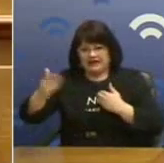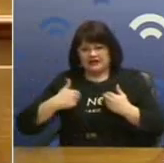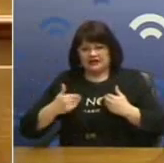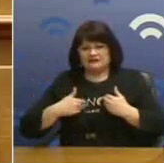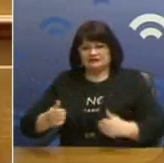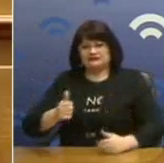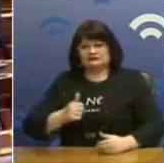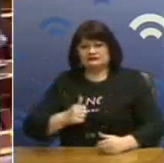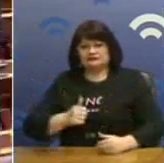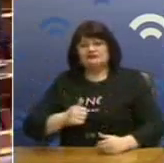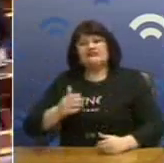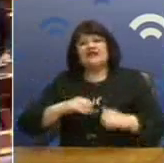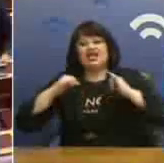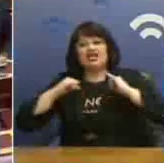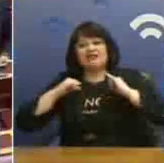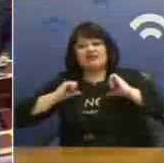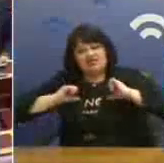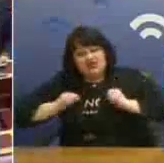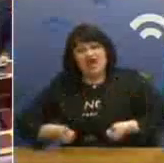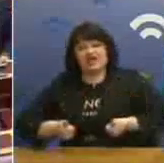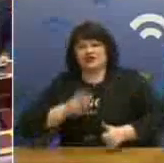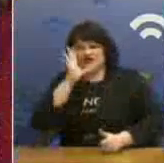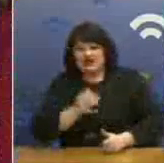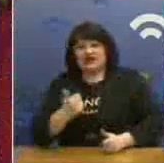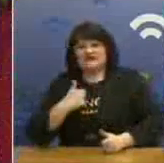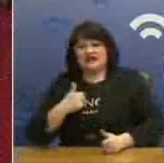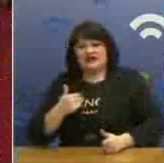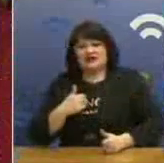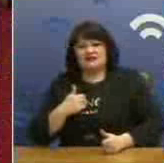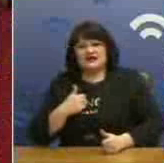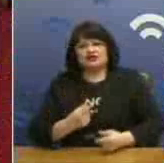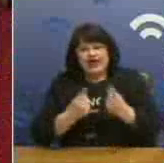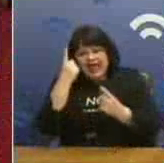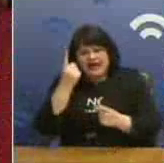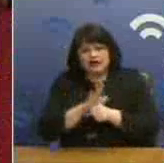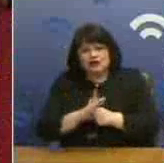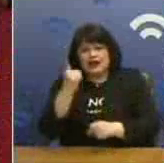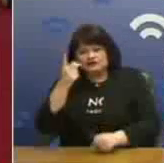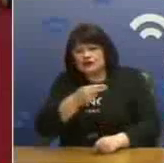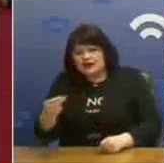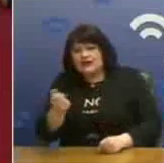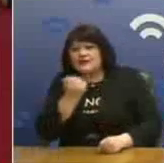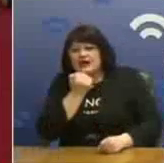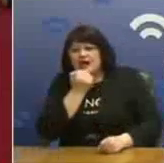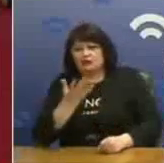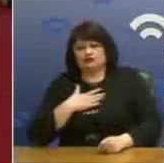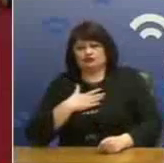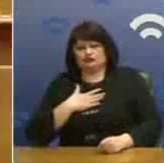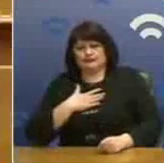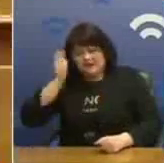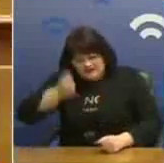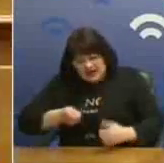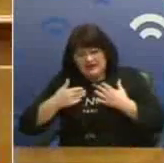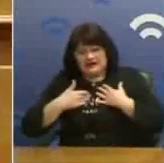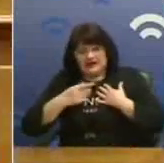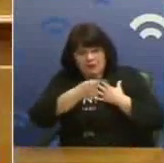να πει έστω σε ένα θέμα κάναμε λάθος. Όλα σωστά τα κάνατε εσείς. Όλα σωστά.